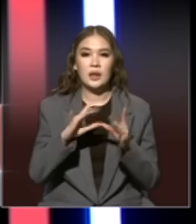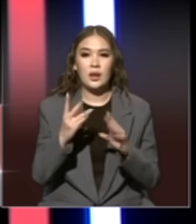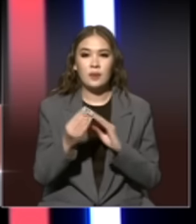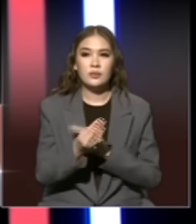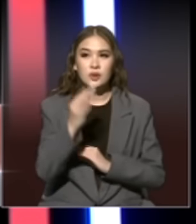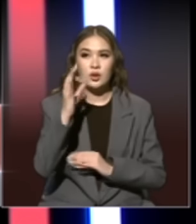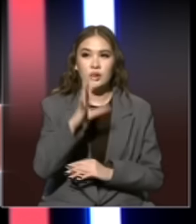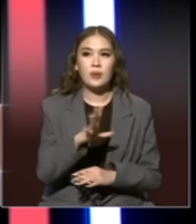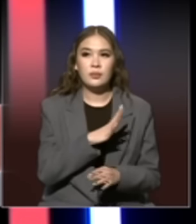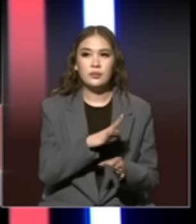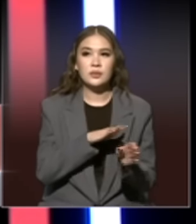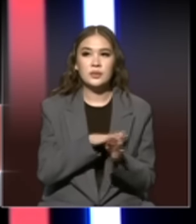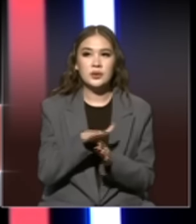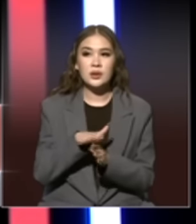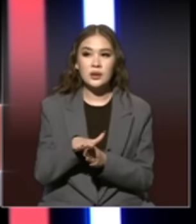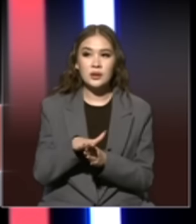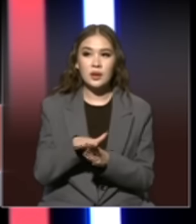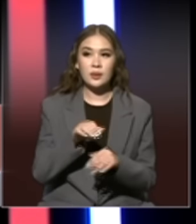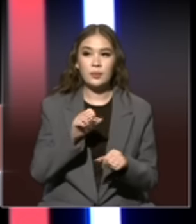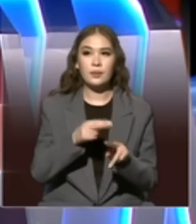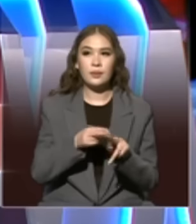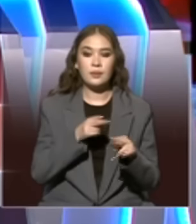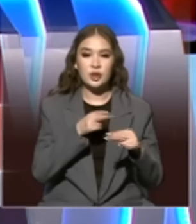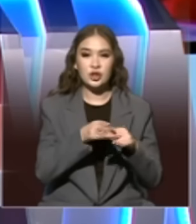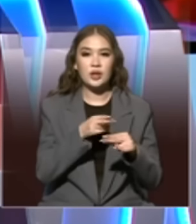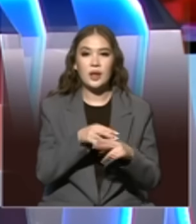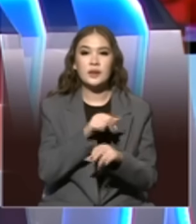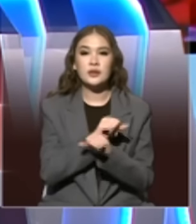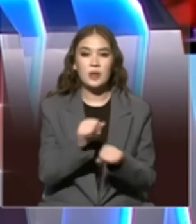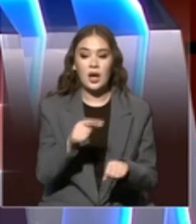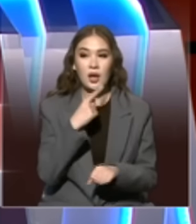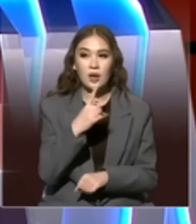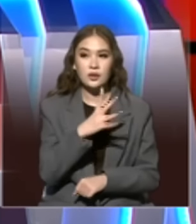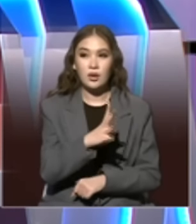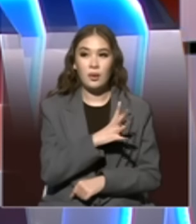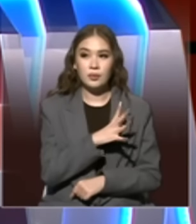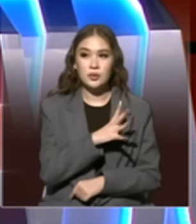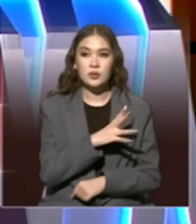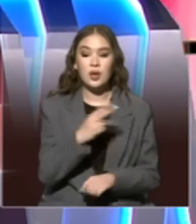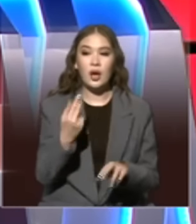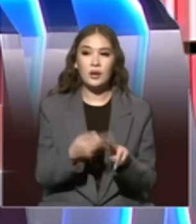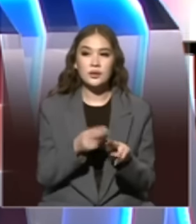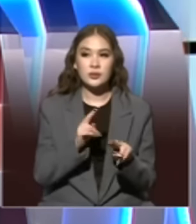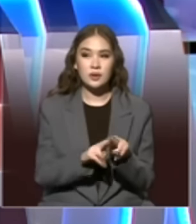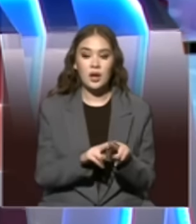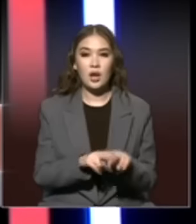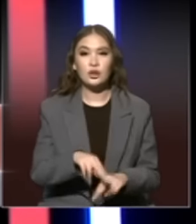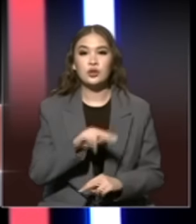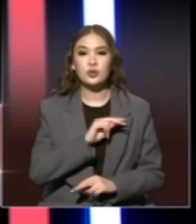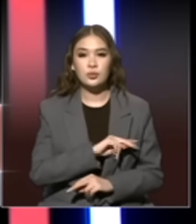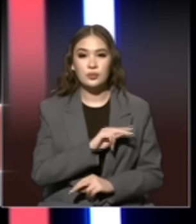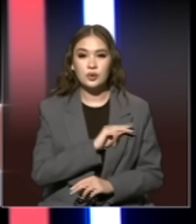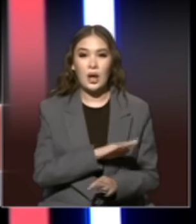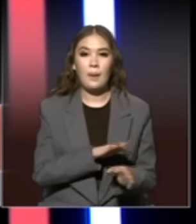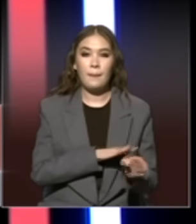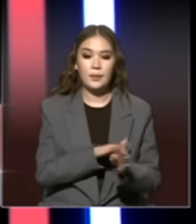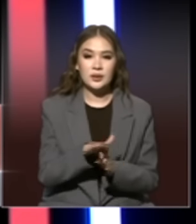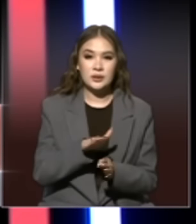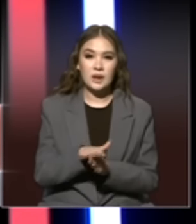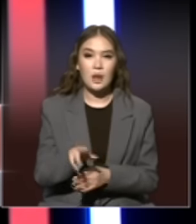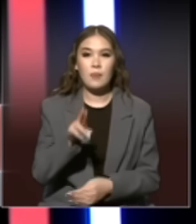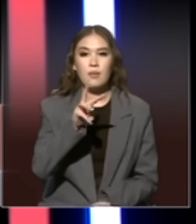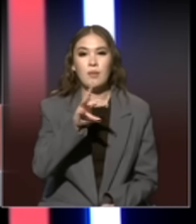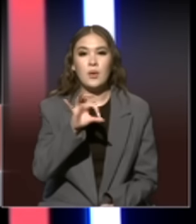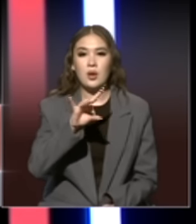орындауда кедергі келтірмеңіздер деген пікір қалдырды. Осы тұста қымбатты спикерлер, қызметтік міндет пен мораль